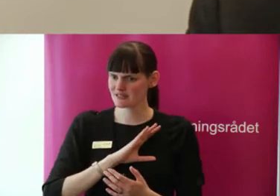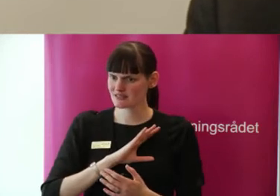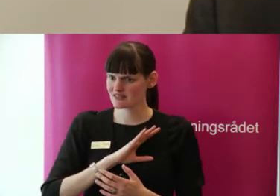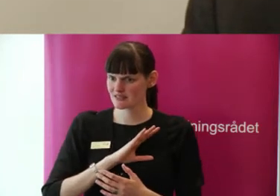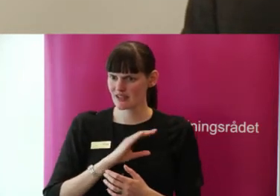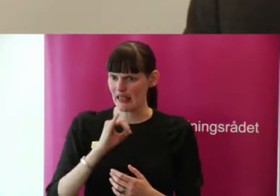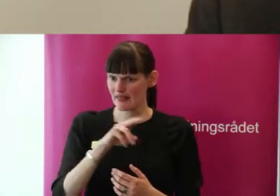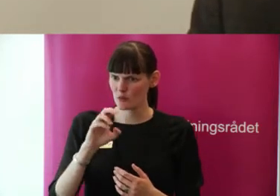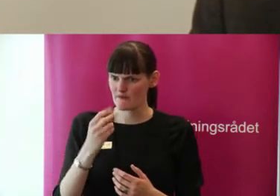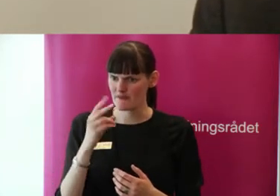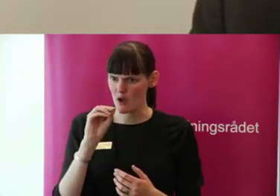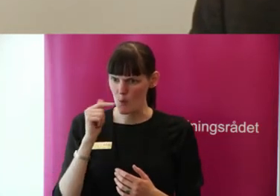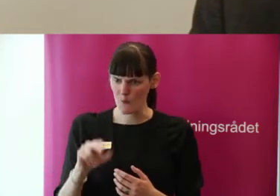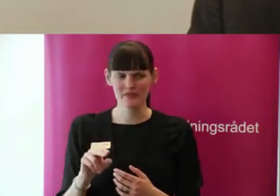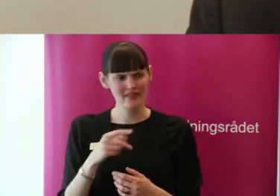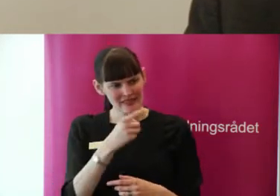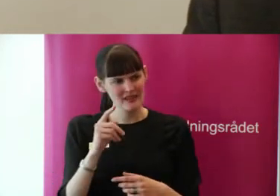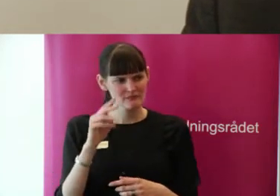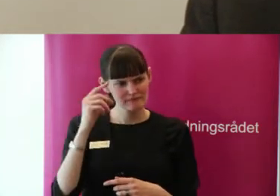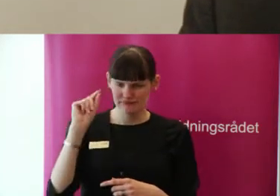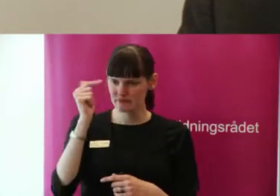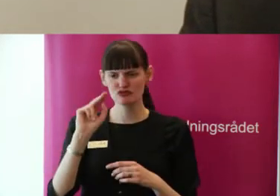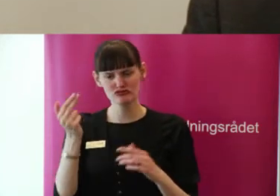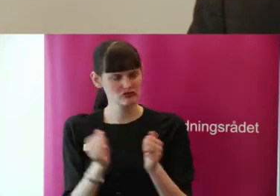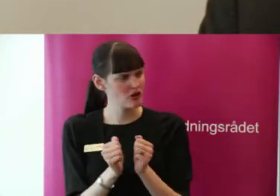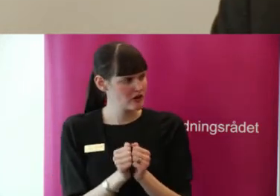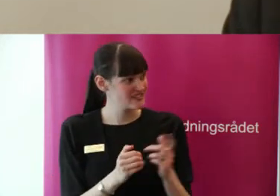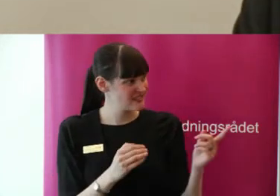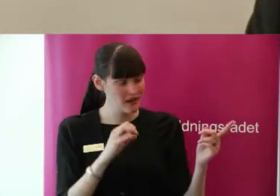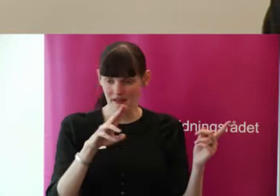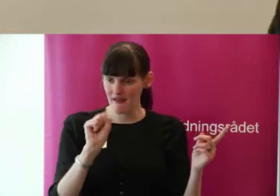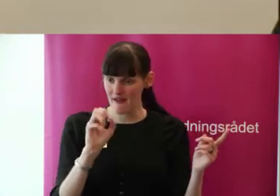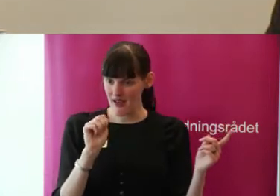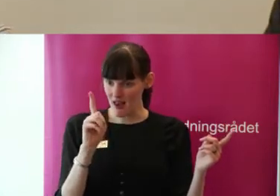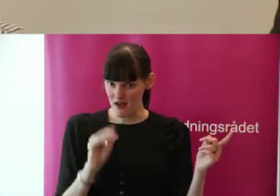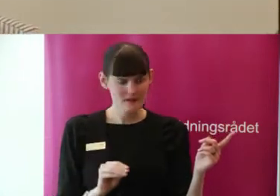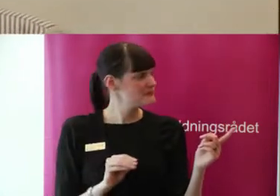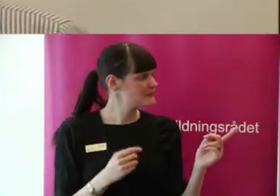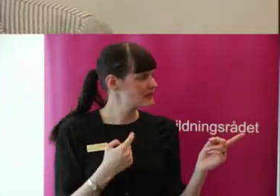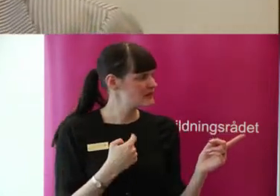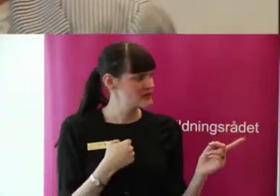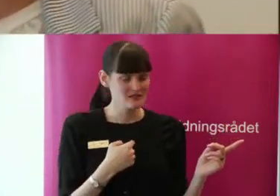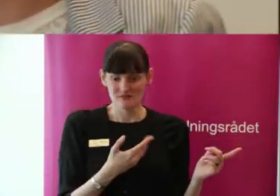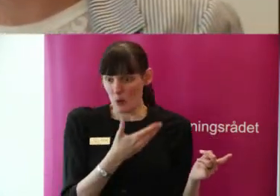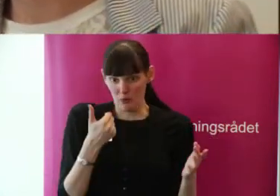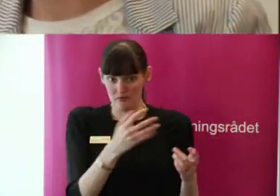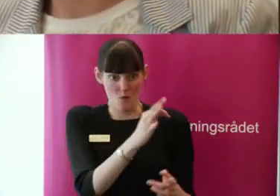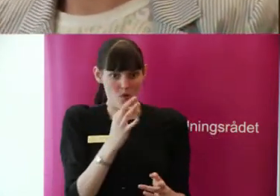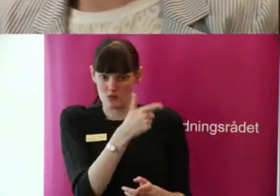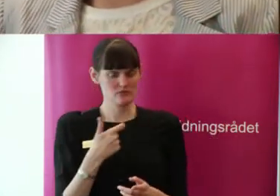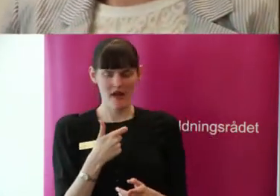ni håller på med. Ni innoverar när ni arbetar. Ingela, du ville komma in här också. Ja. Vi har inte blivit tillfrågade. Nej.